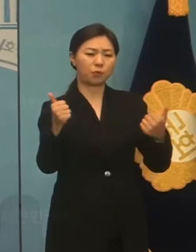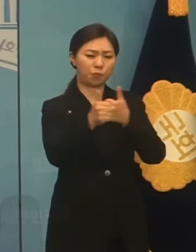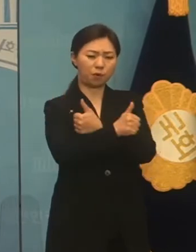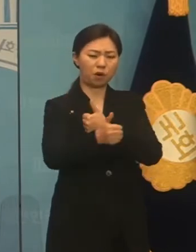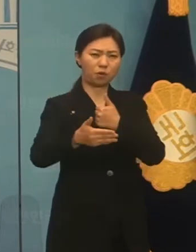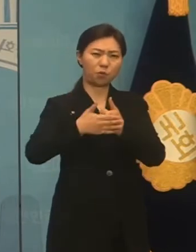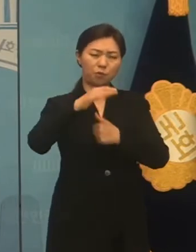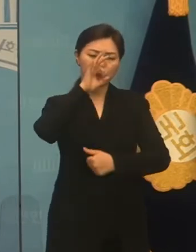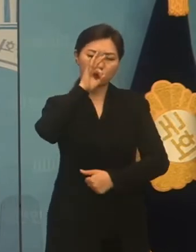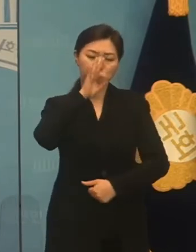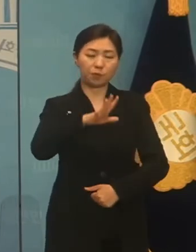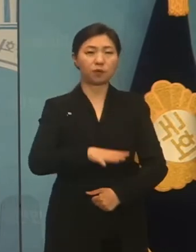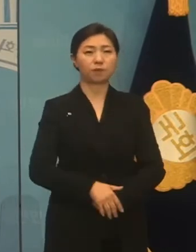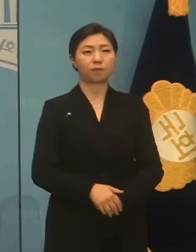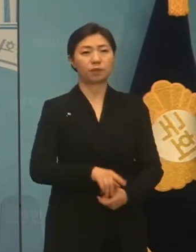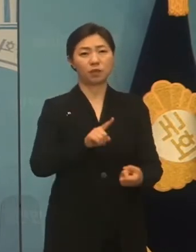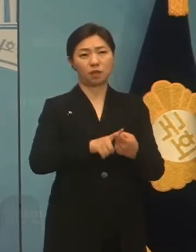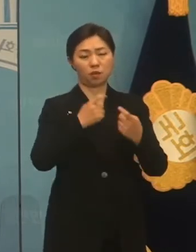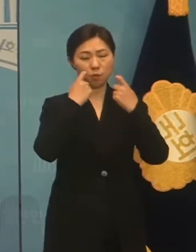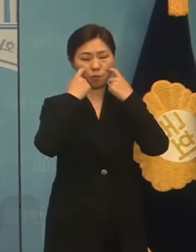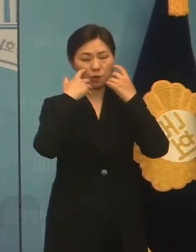분명히 말씀드립니다.